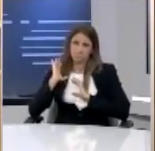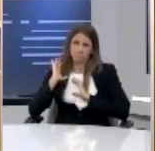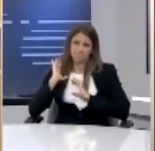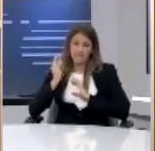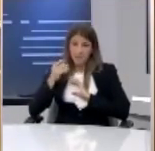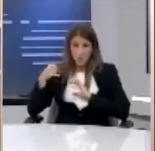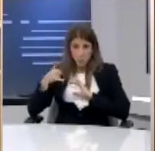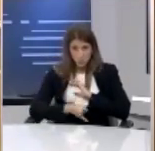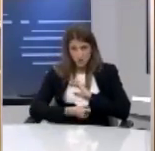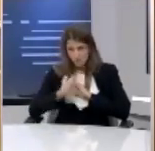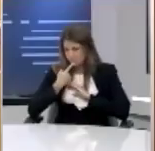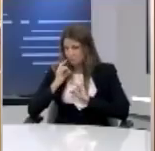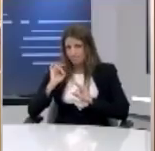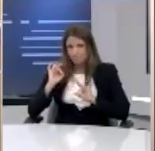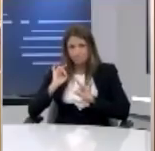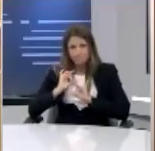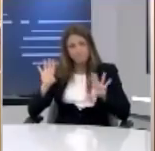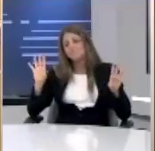Όχι, γιατί...